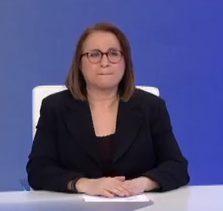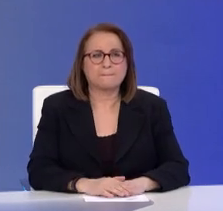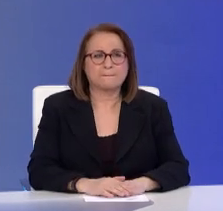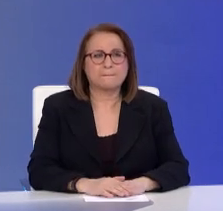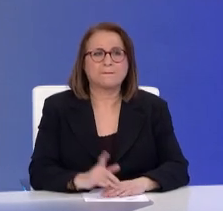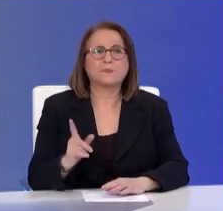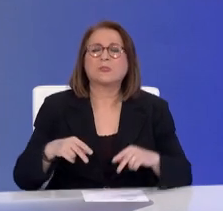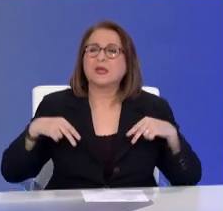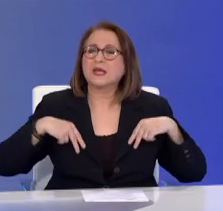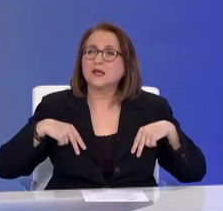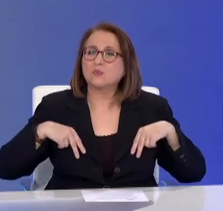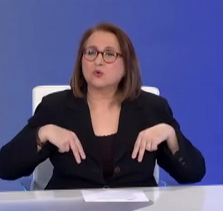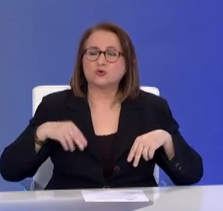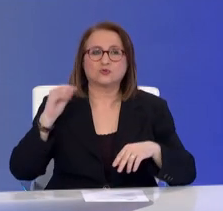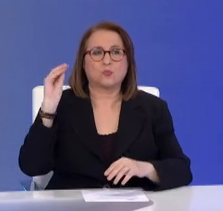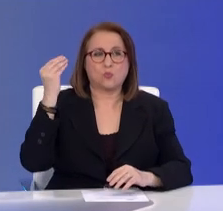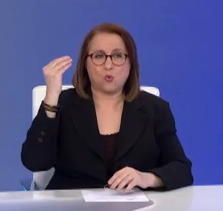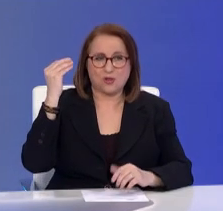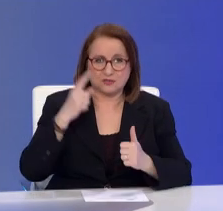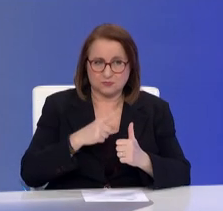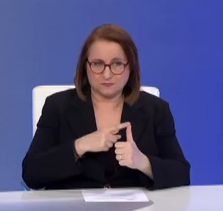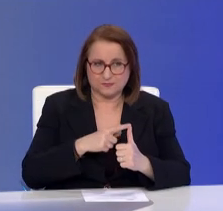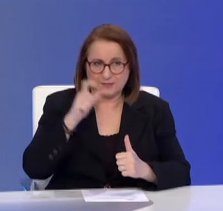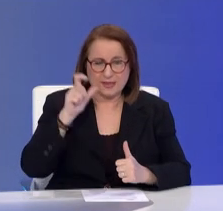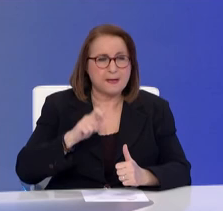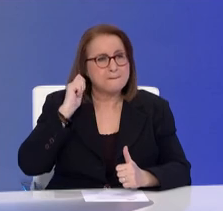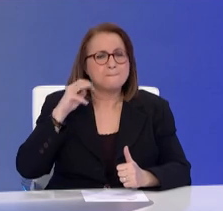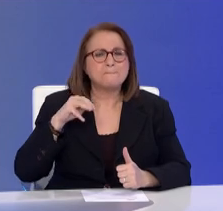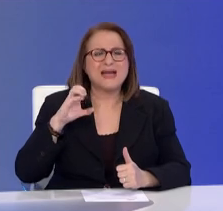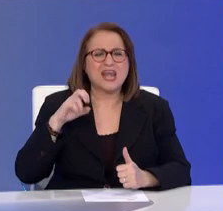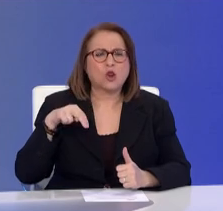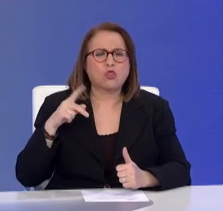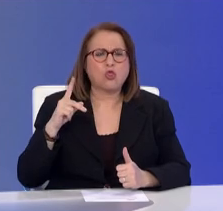όσους αναφέρω τώρα. Κυρία Λίνα Μενδώνη,